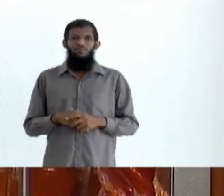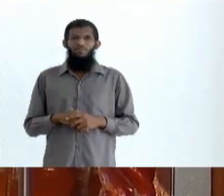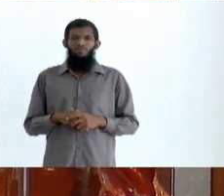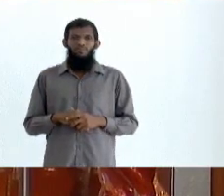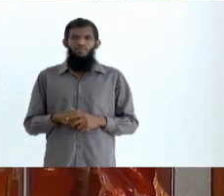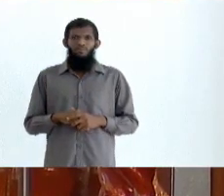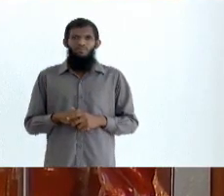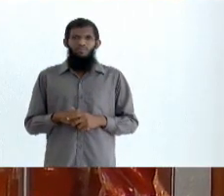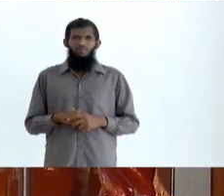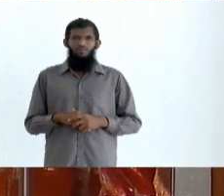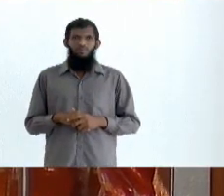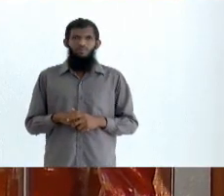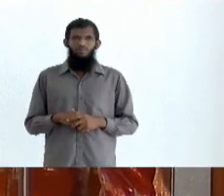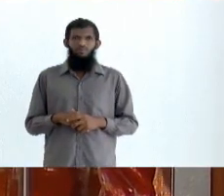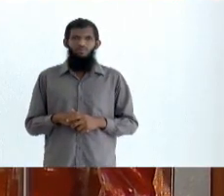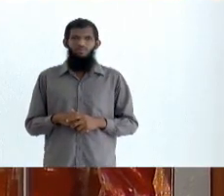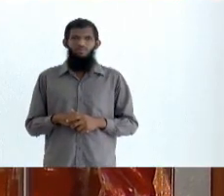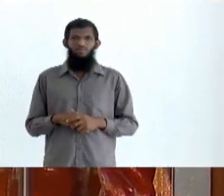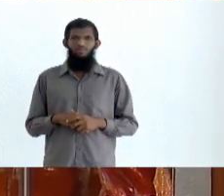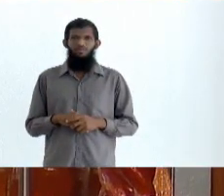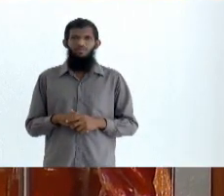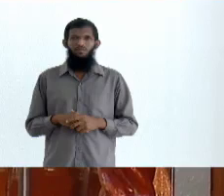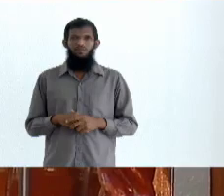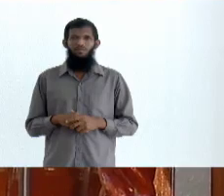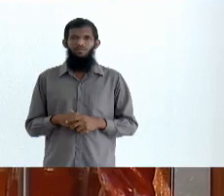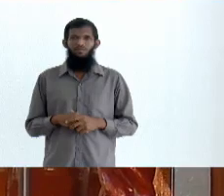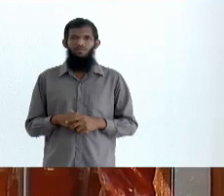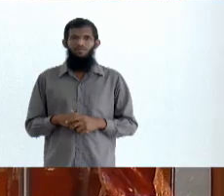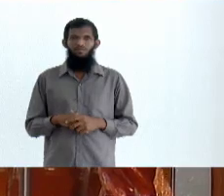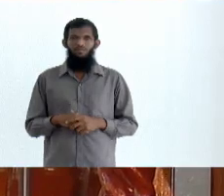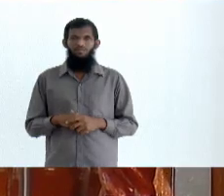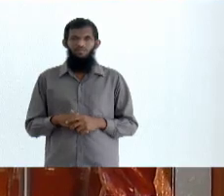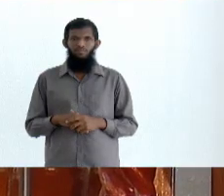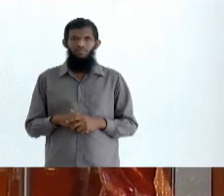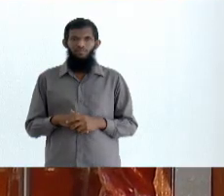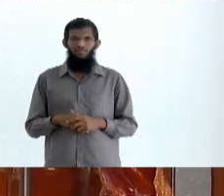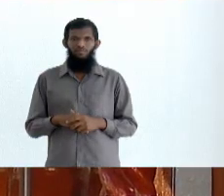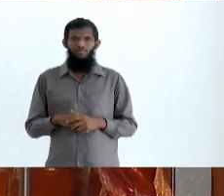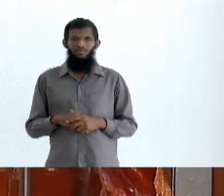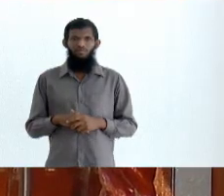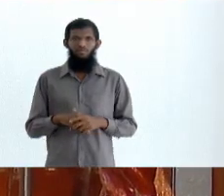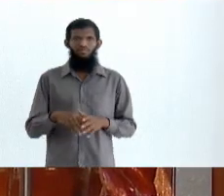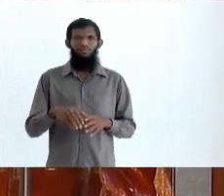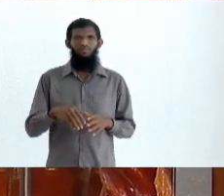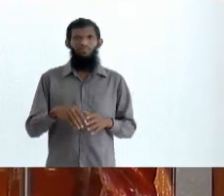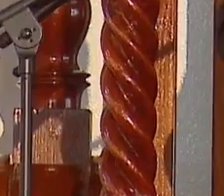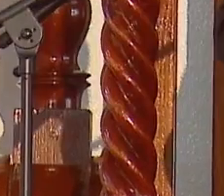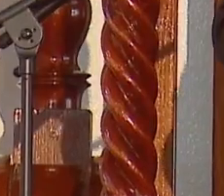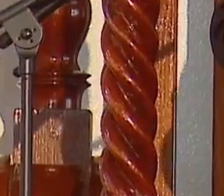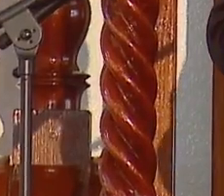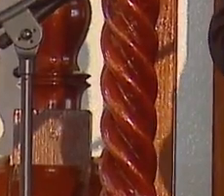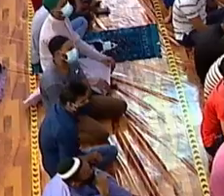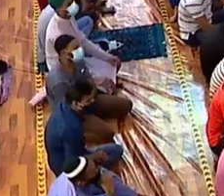iyyakun lima fihi minel ayati ve zikril hakim. Ve vaffiqna tilavatahu ya rabbal